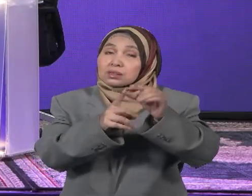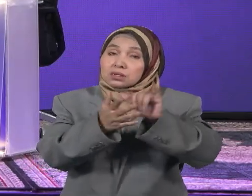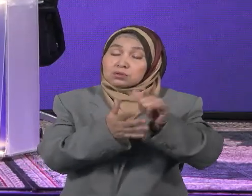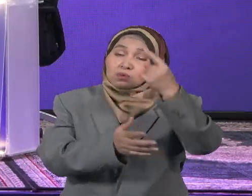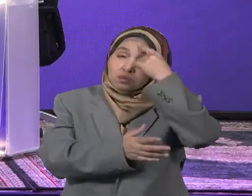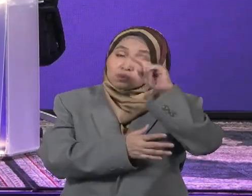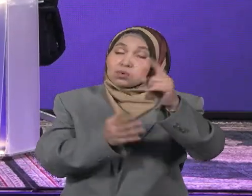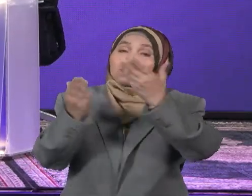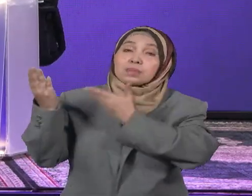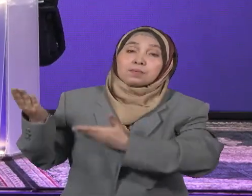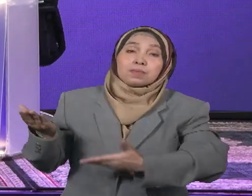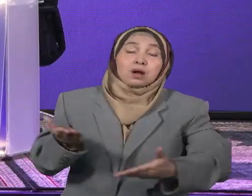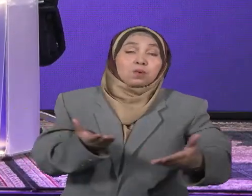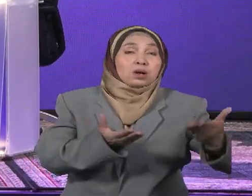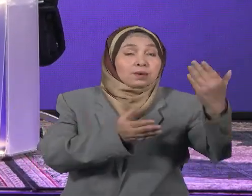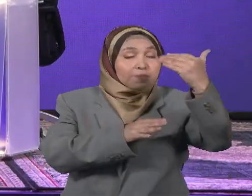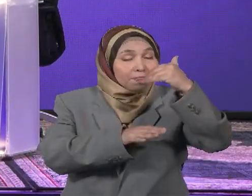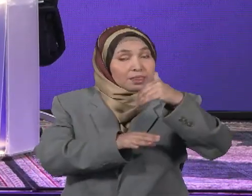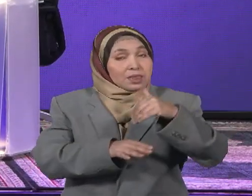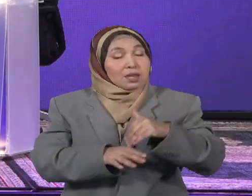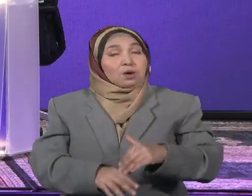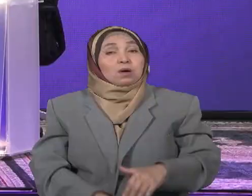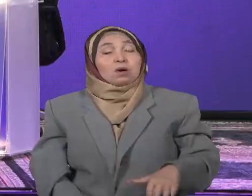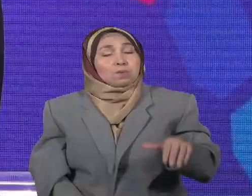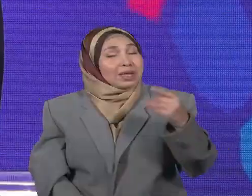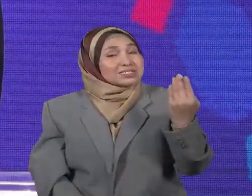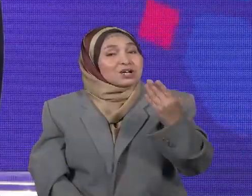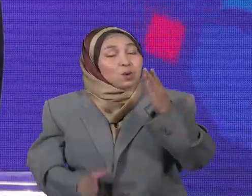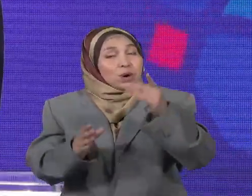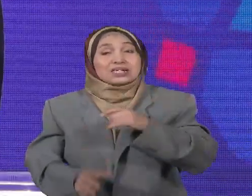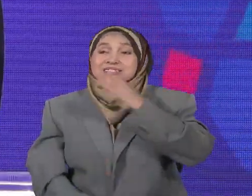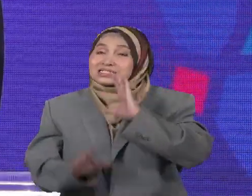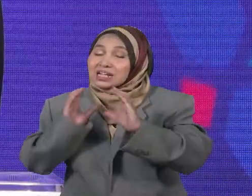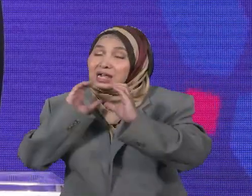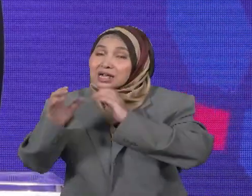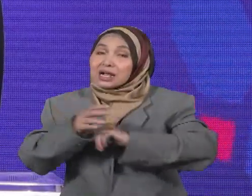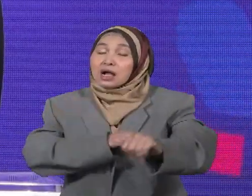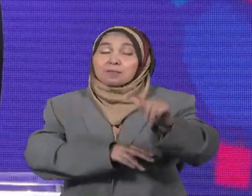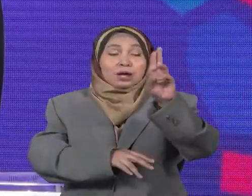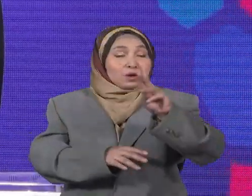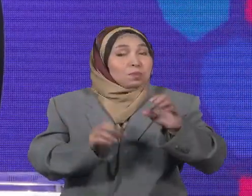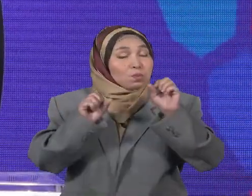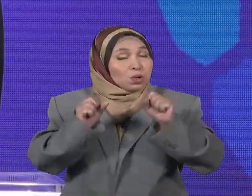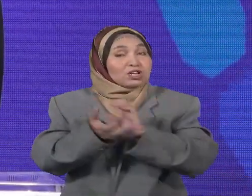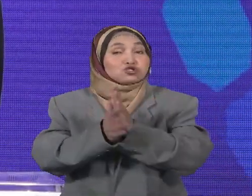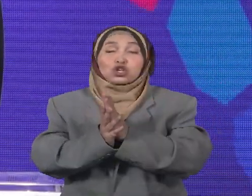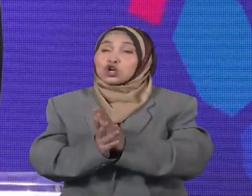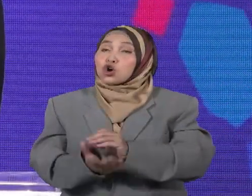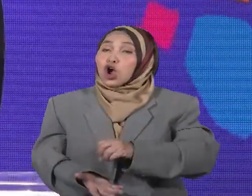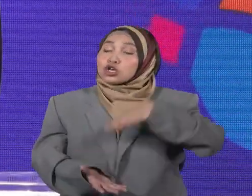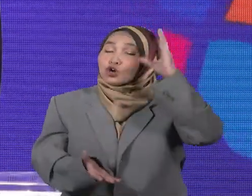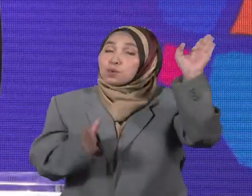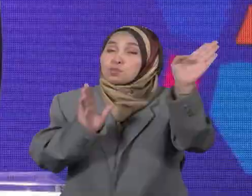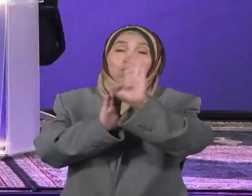untuk membawa kepada wayurbi, Ustaz, ya. Biasanya orang cakap kalau riba ini nanti saya boleh jadi kaya, millionaire ataupun